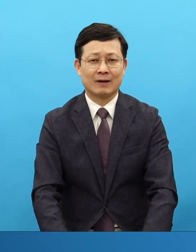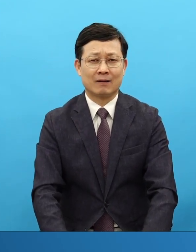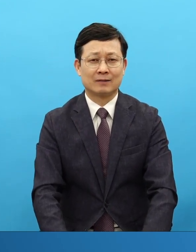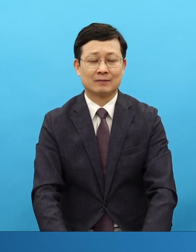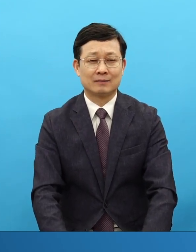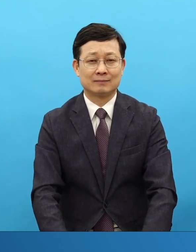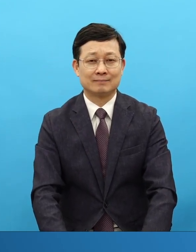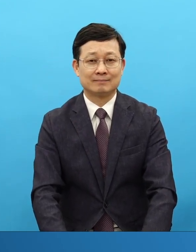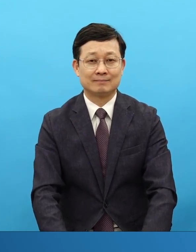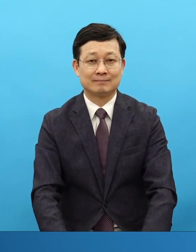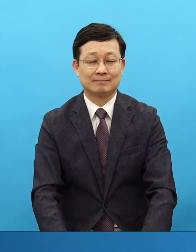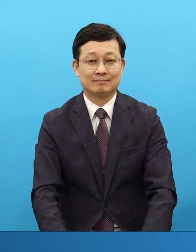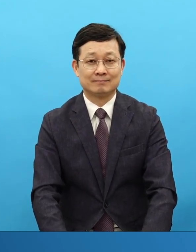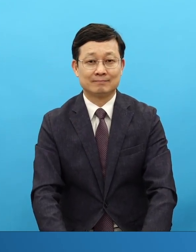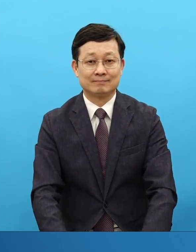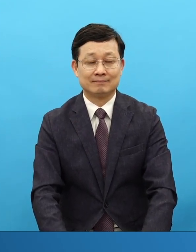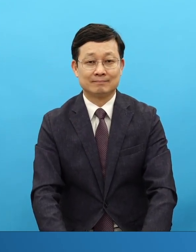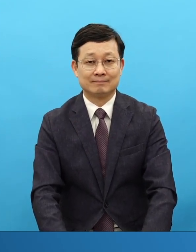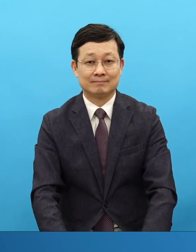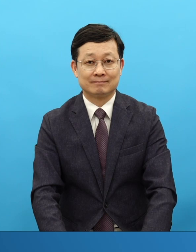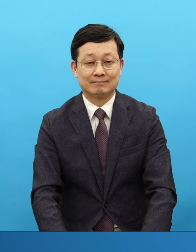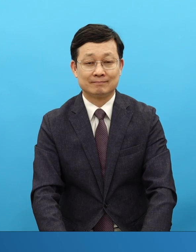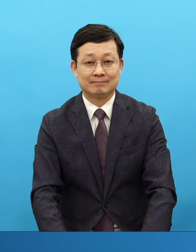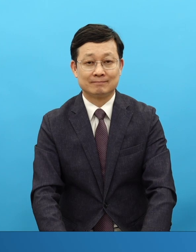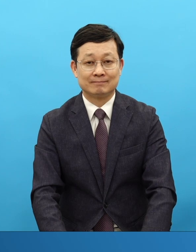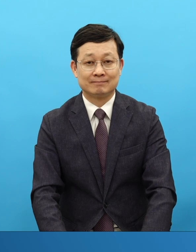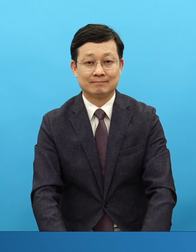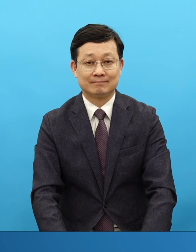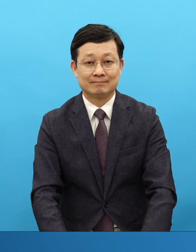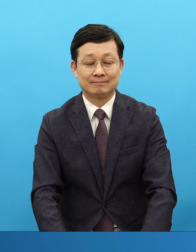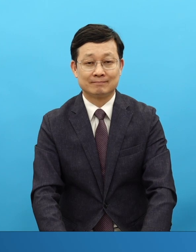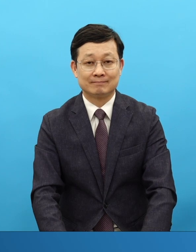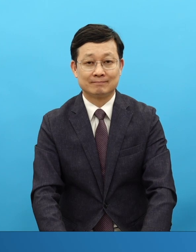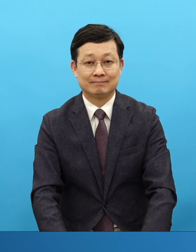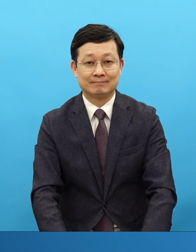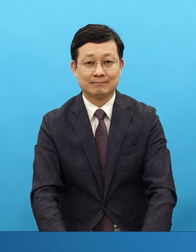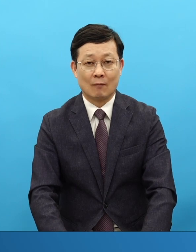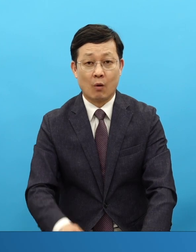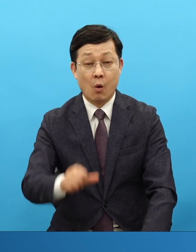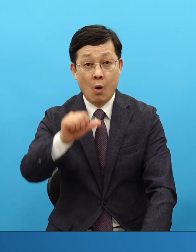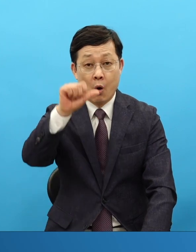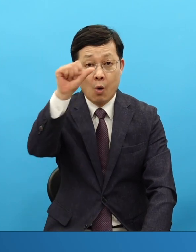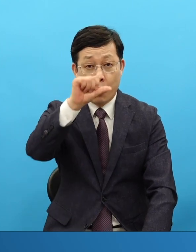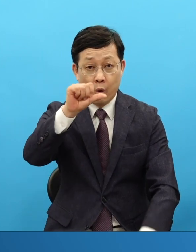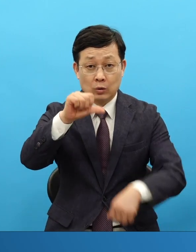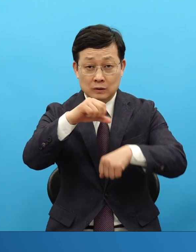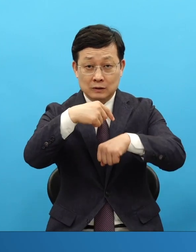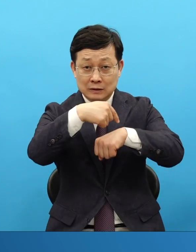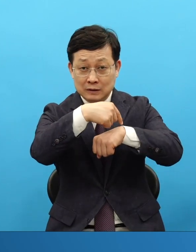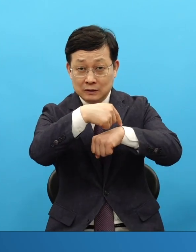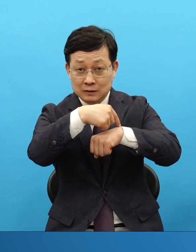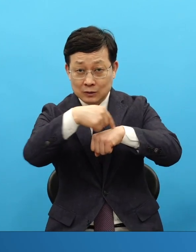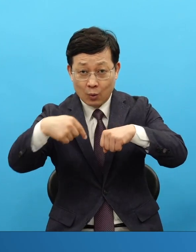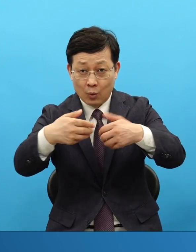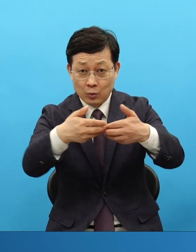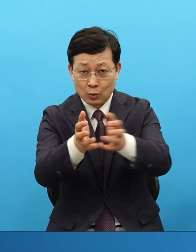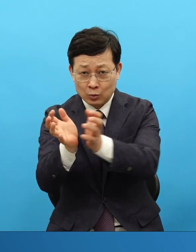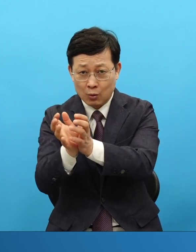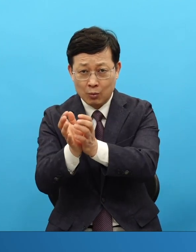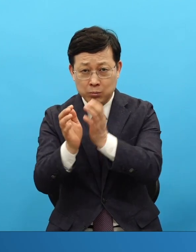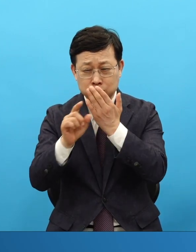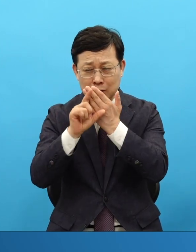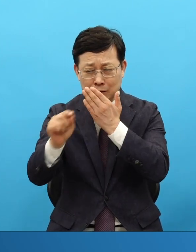5천 종족이란 말은 완전히 어려움 속에 있는 나라 사람들입니다. And this is not a common occurrence. The people from